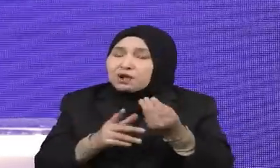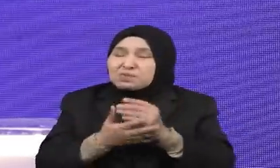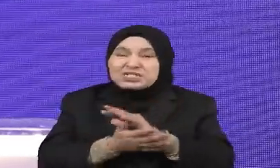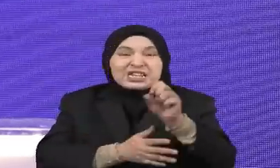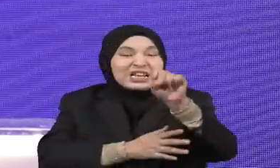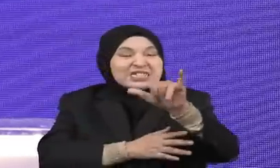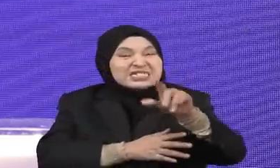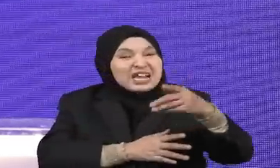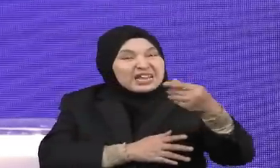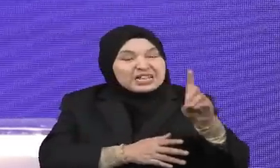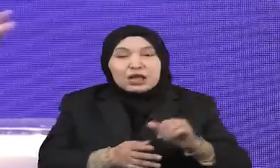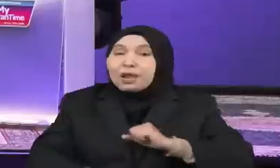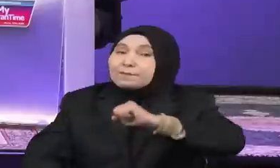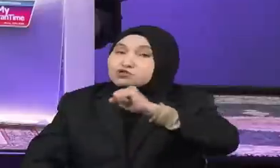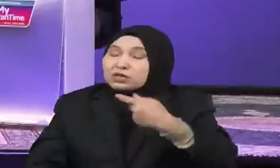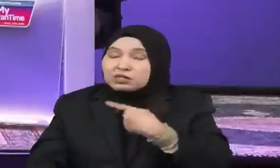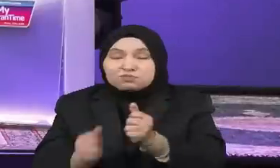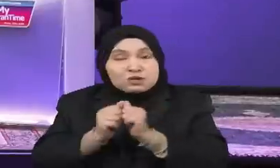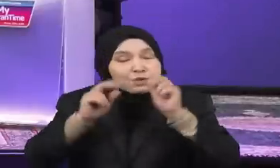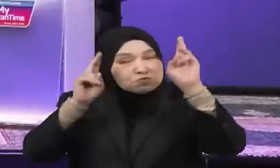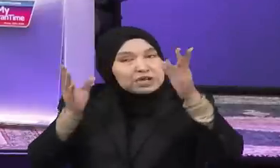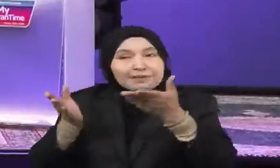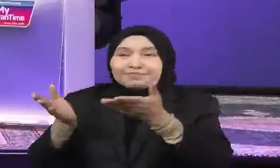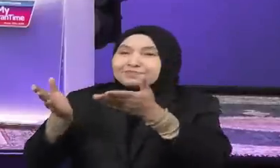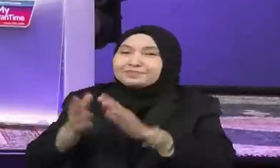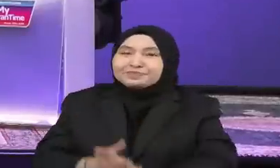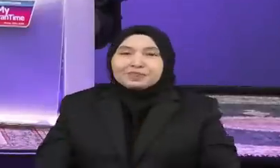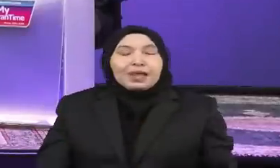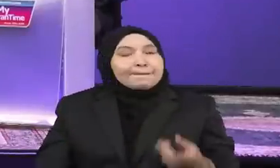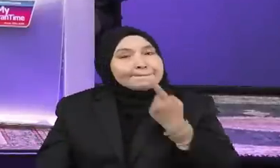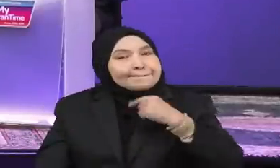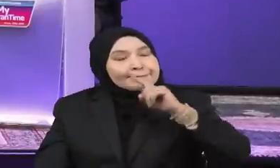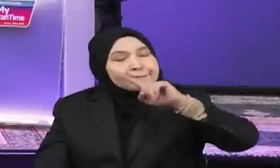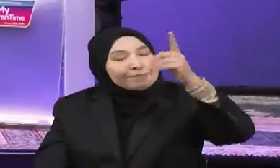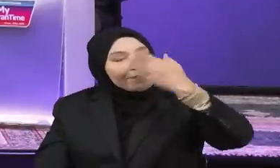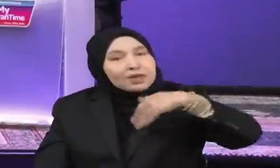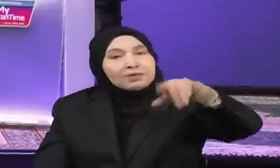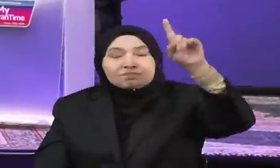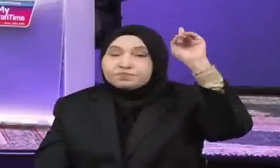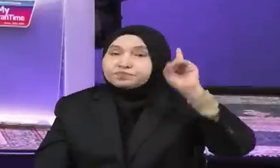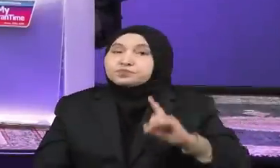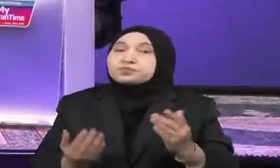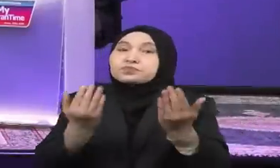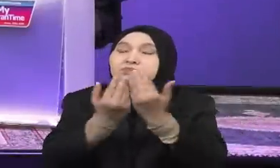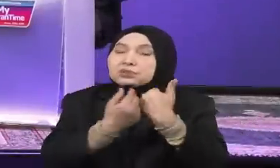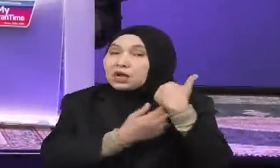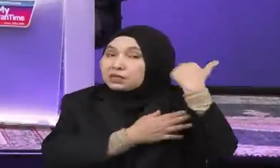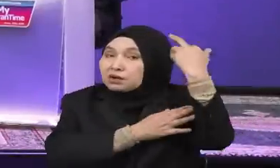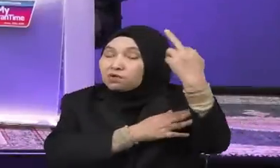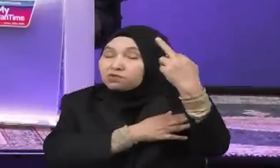Syahid dalam perjuangan kita bersama saya bismillahirrahmanirrahim alhamdulillahirobbilalamin assalamualaikum